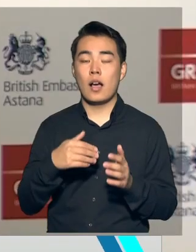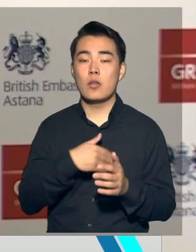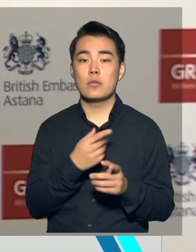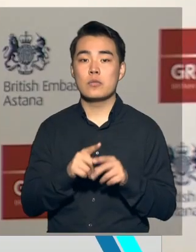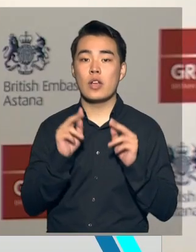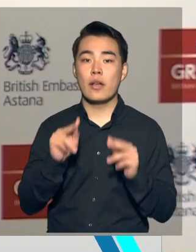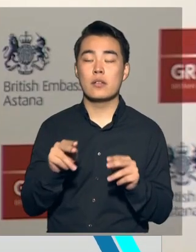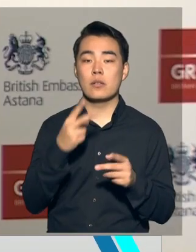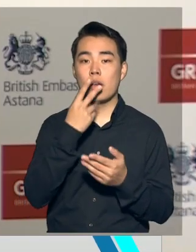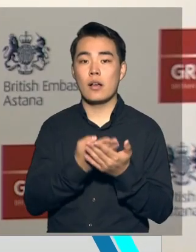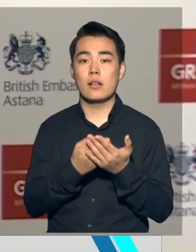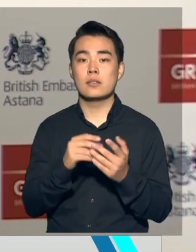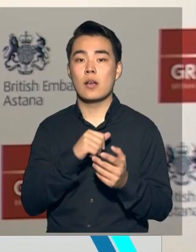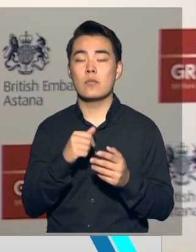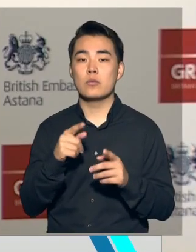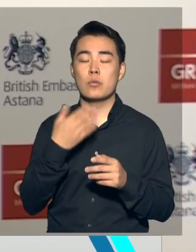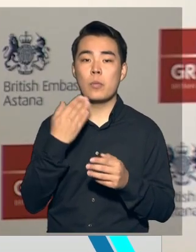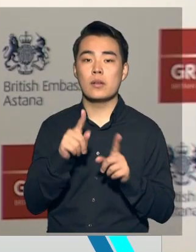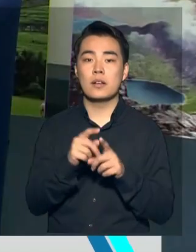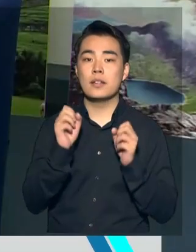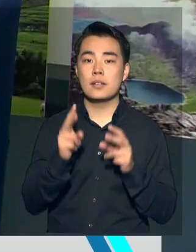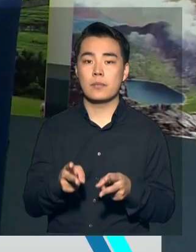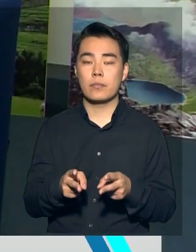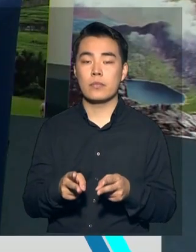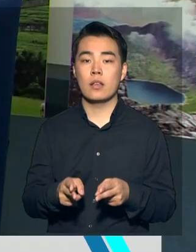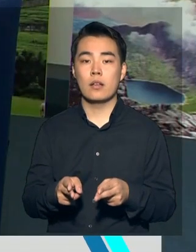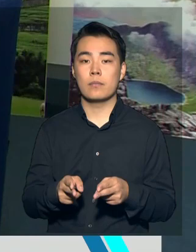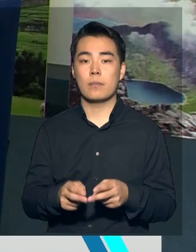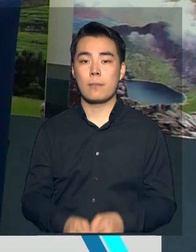обе стороны готовы проявить устойчивость К любым таким рискам